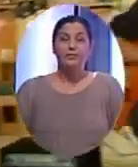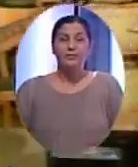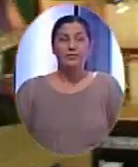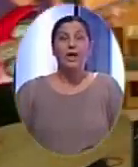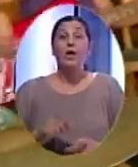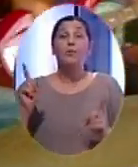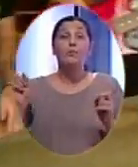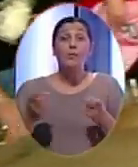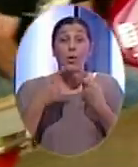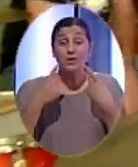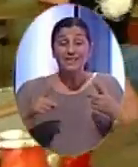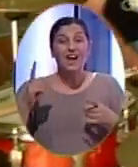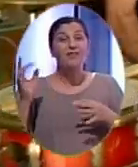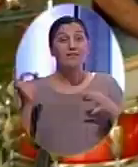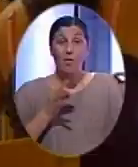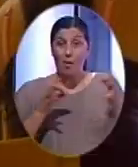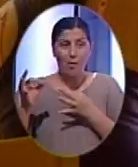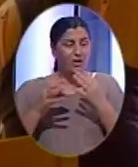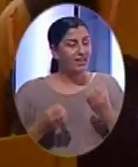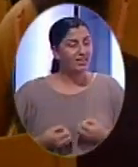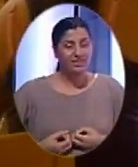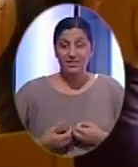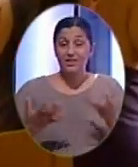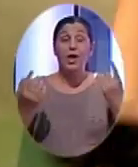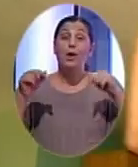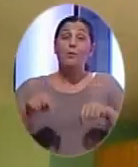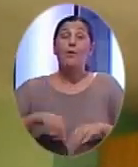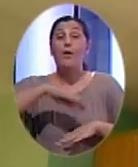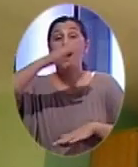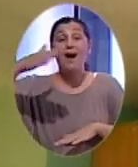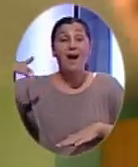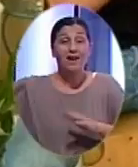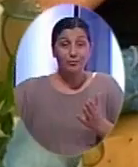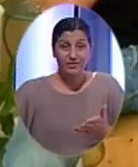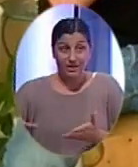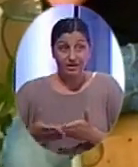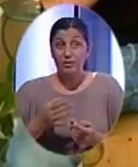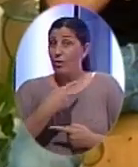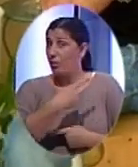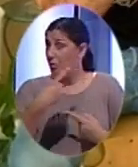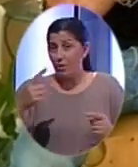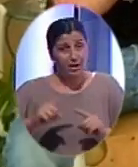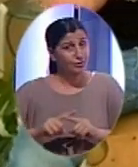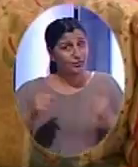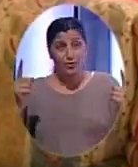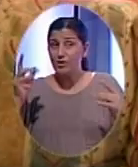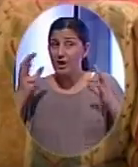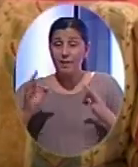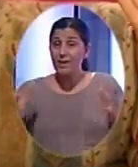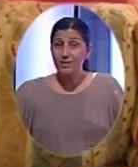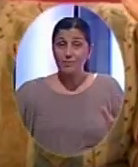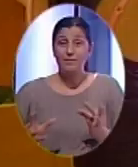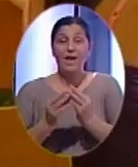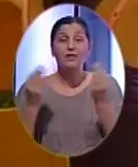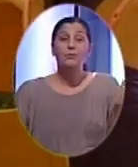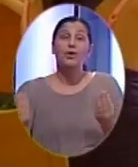את המוזיקה והריקוד מהבטן הם יוצרים כאן בערי הנגב, הרחק מאנדלוסיה. כל אחד מהם הגיע מרקע אחר, סגנון אחר, וביחד הם